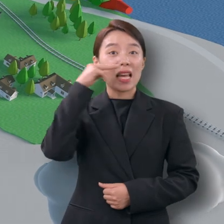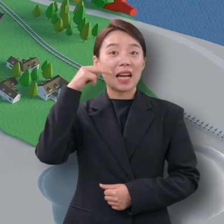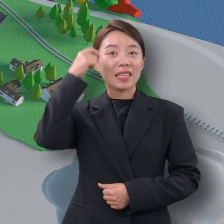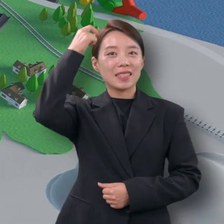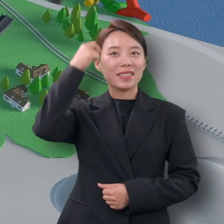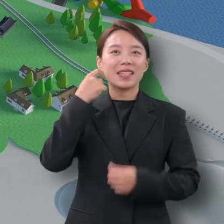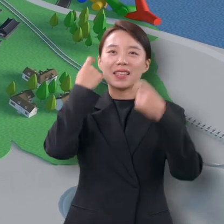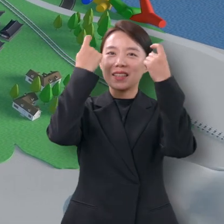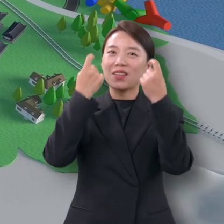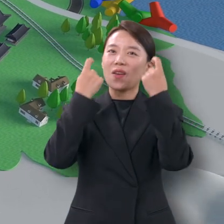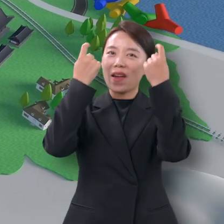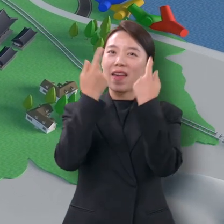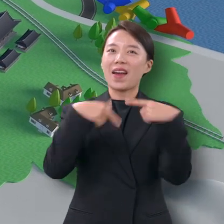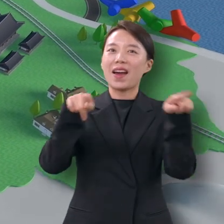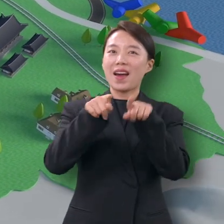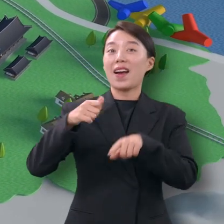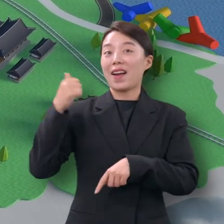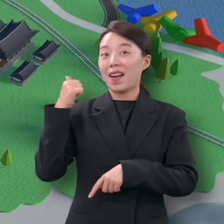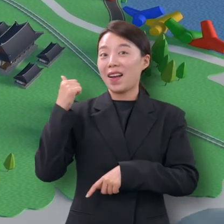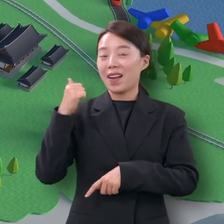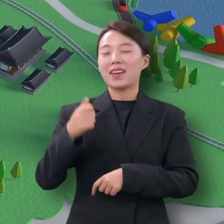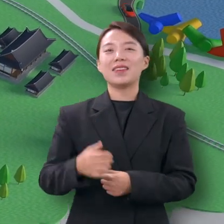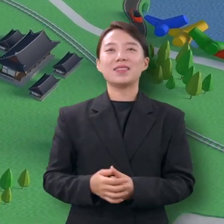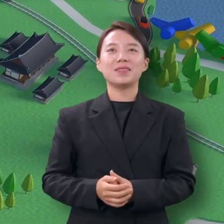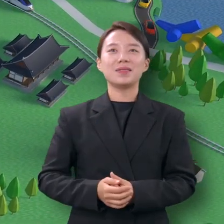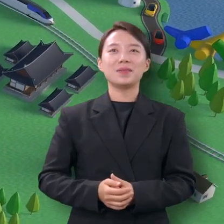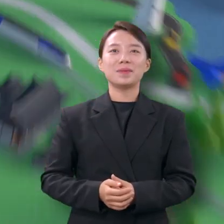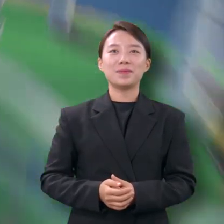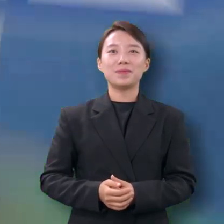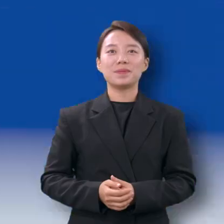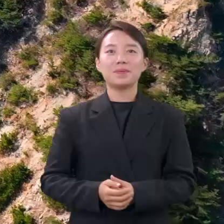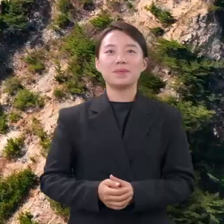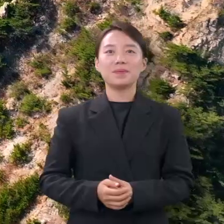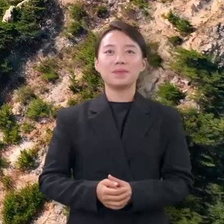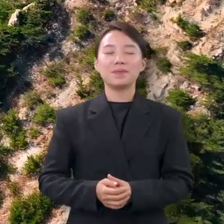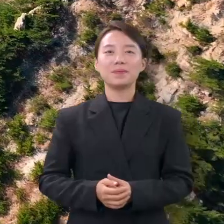향기로 힐링하는 여행 우리와 함께 떠나볼래요?